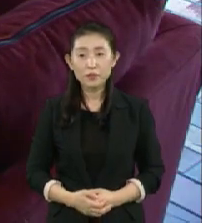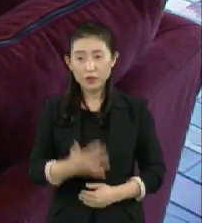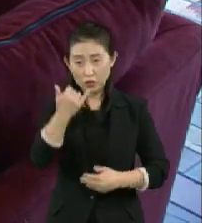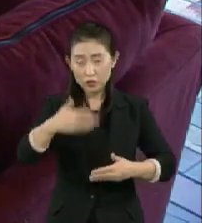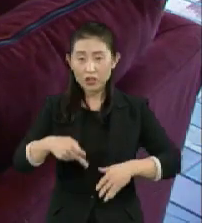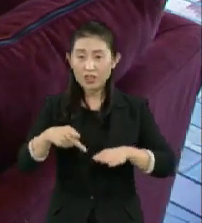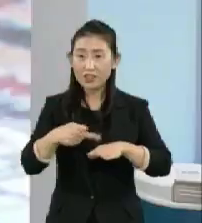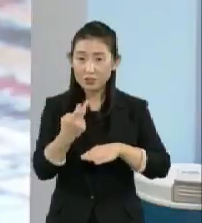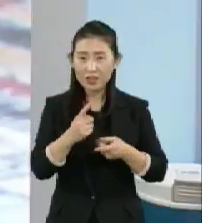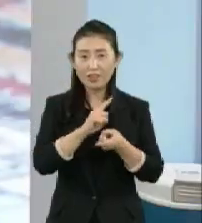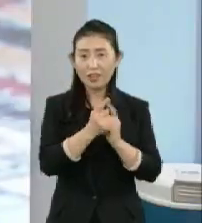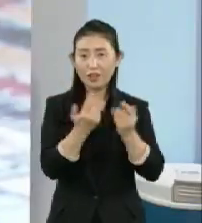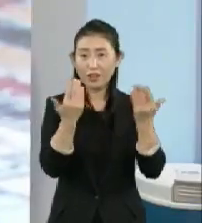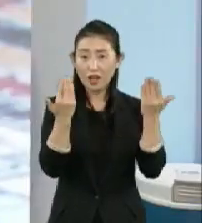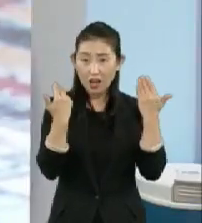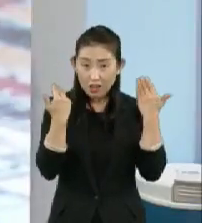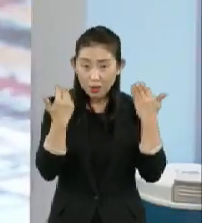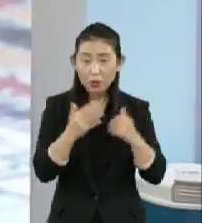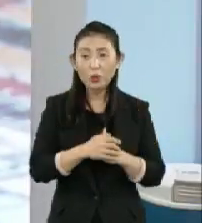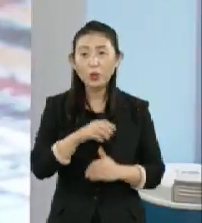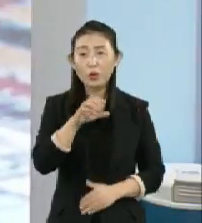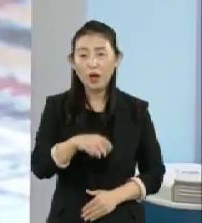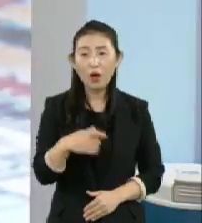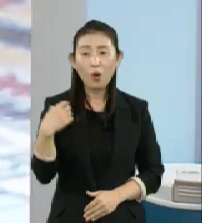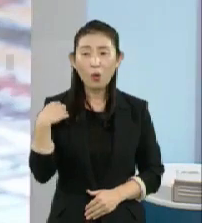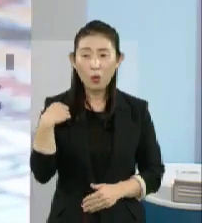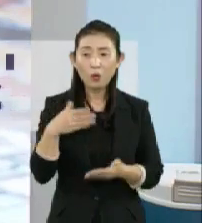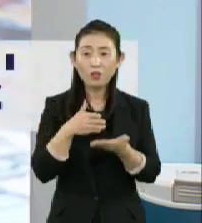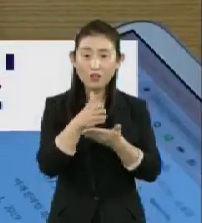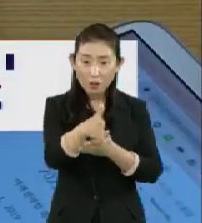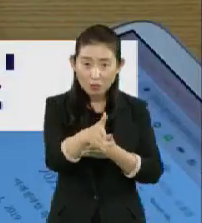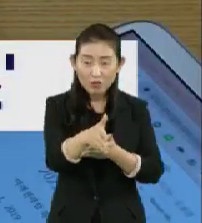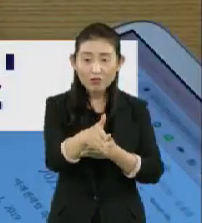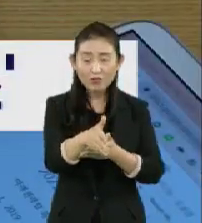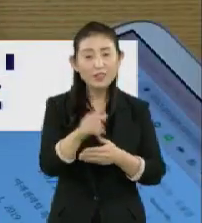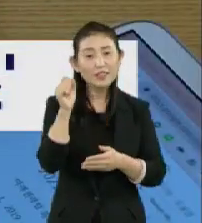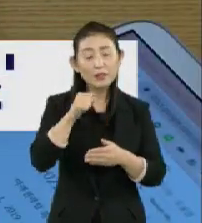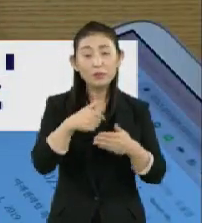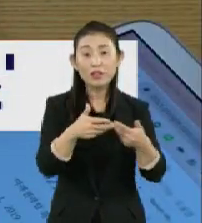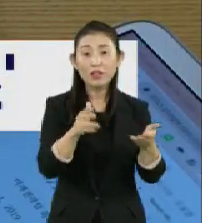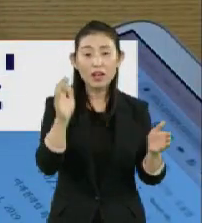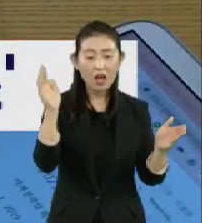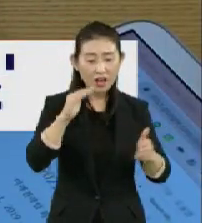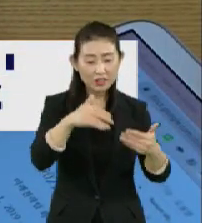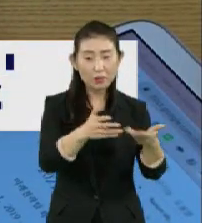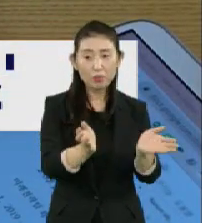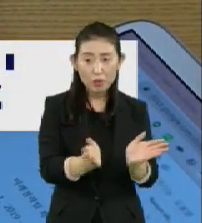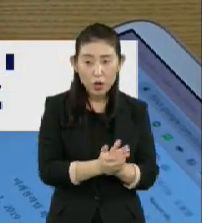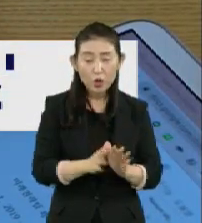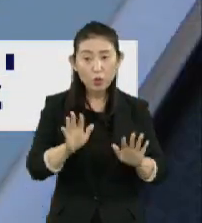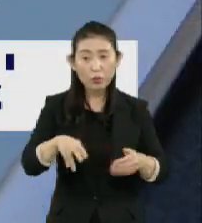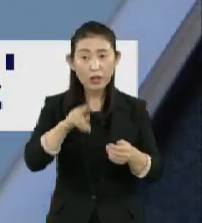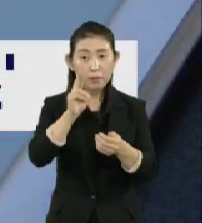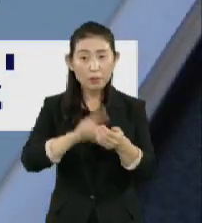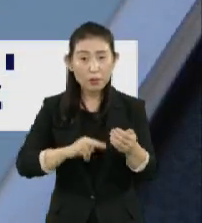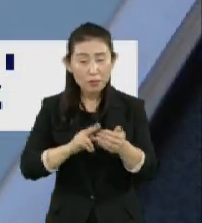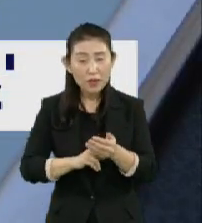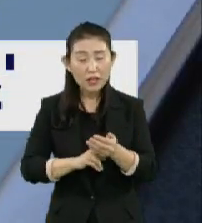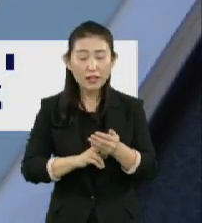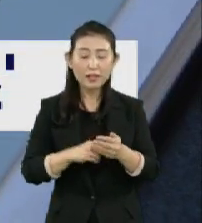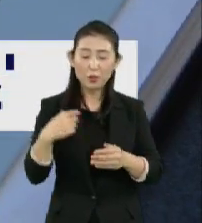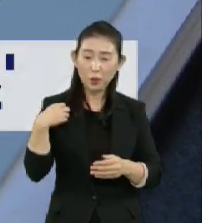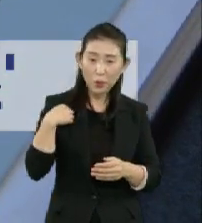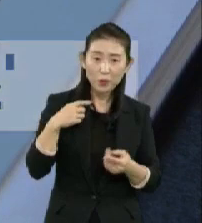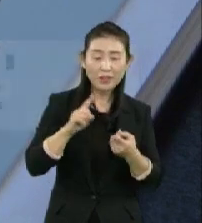충남 금산의 대안학교인 별무리 학교의 패션 동아리 유비쿼터스. 이번 시즌에 판매할 의상 촬영에 대한 회의가